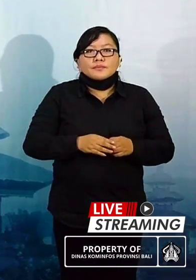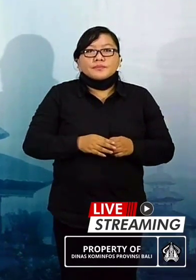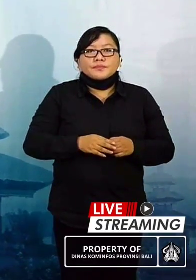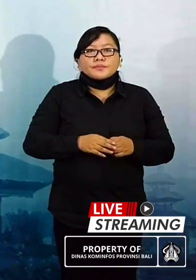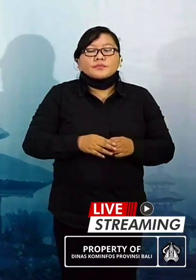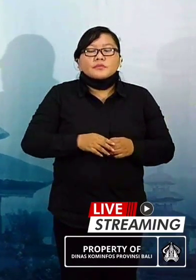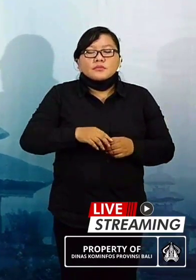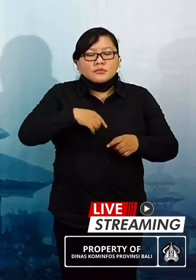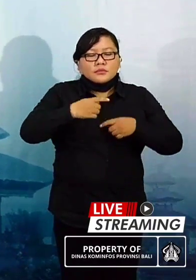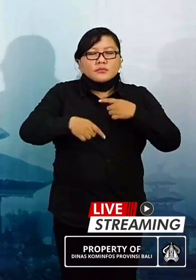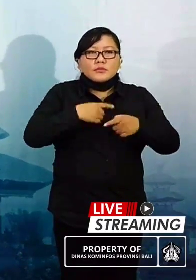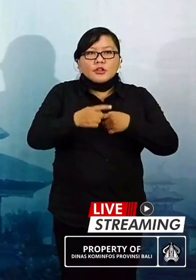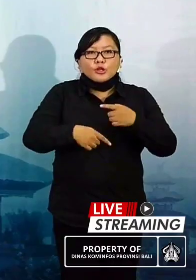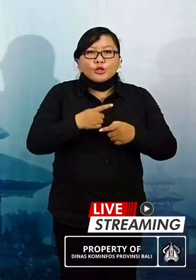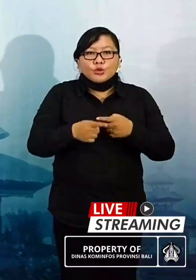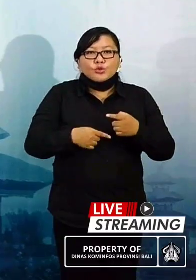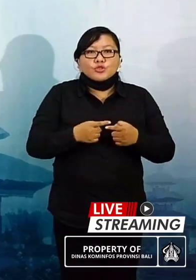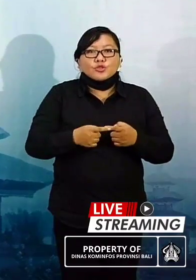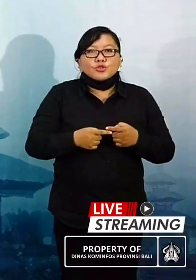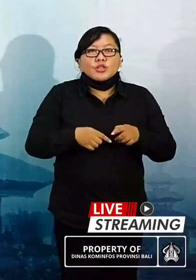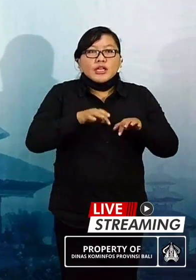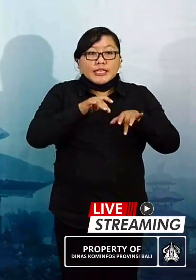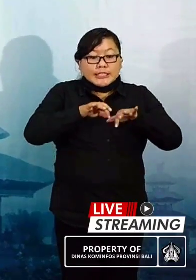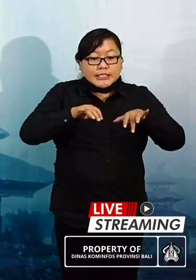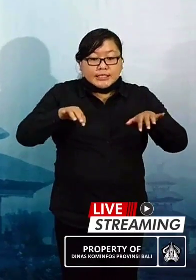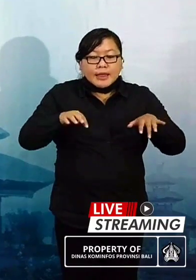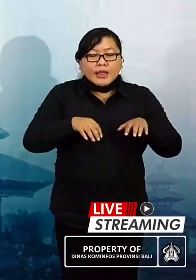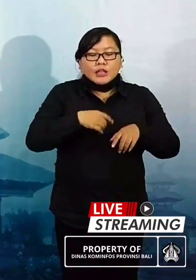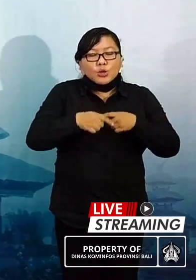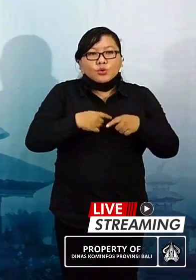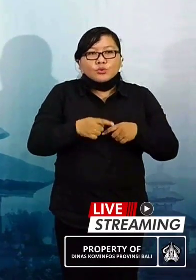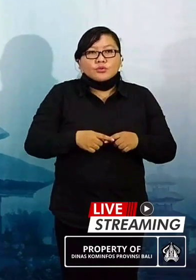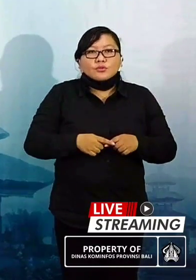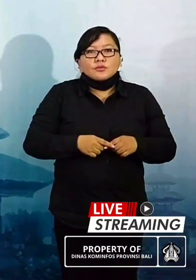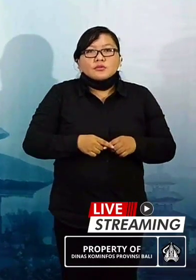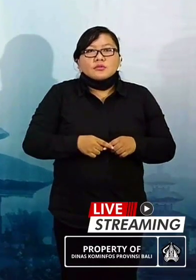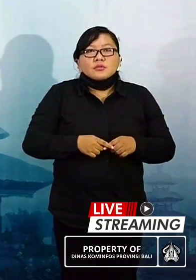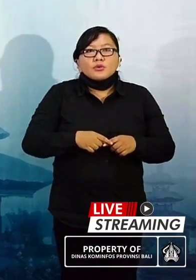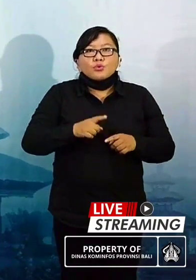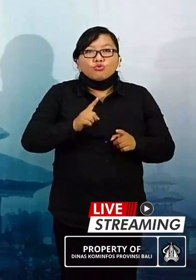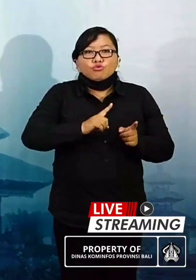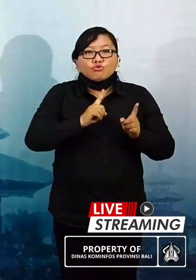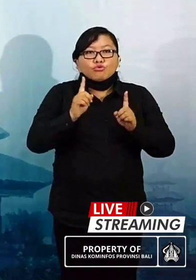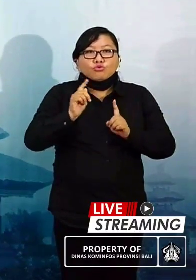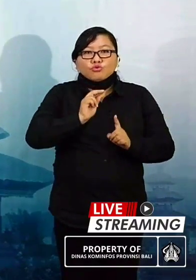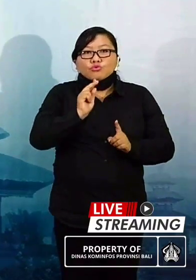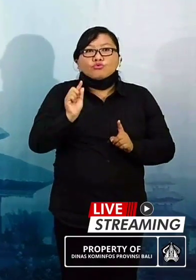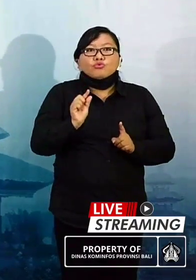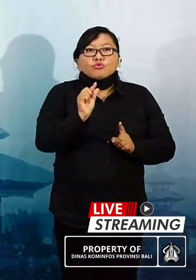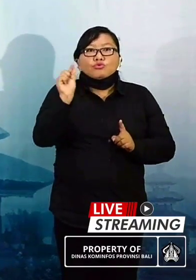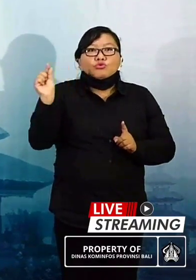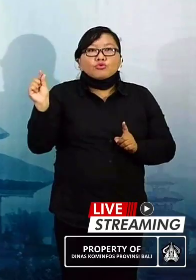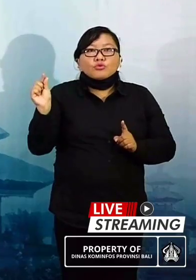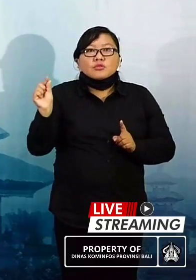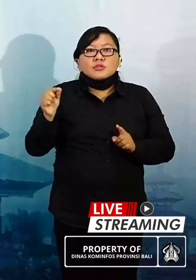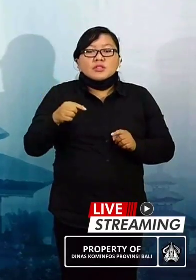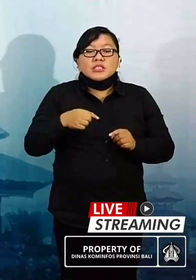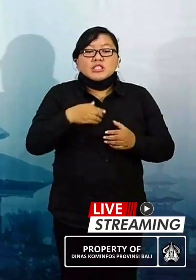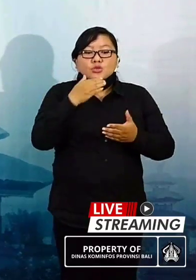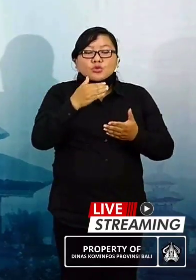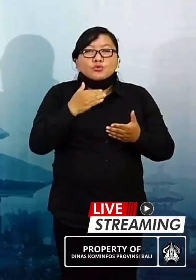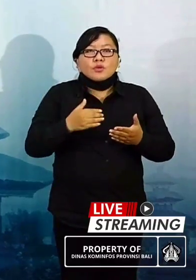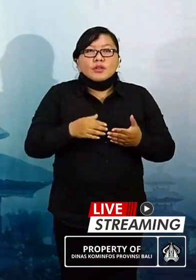kita akan mengabdi terus kebijakan kita langkah-langkah kita sebagai penyesuaian terhadap dinamika kasus ini